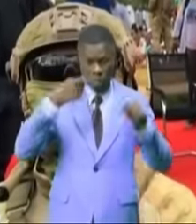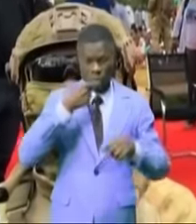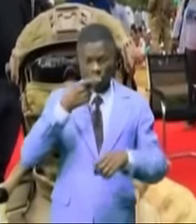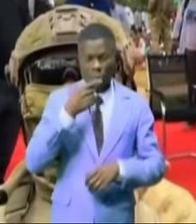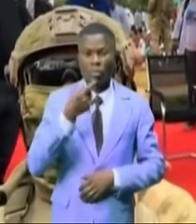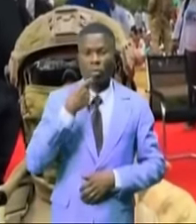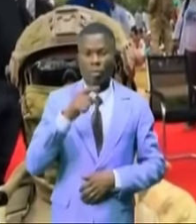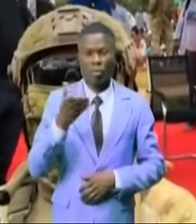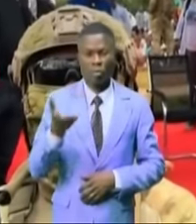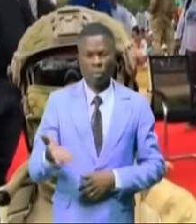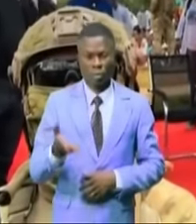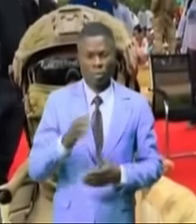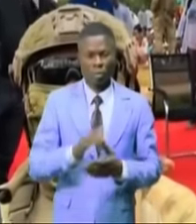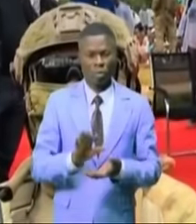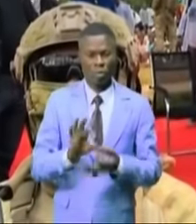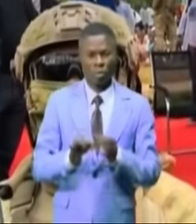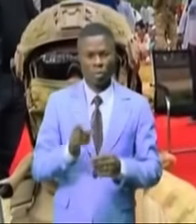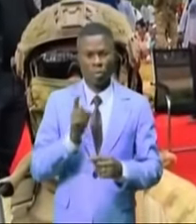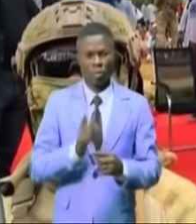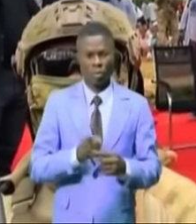M23.